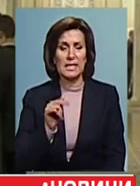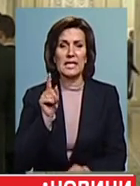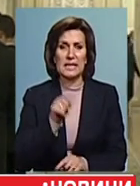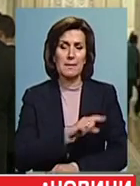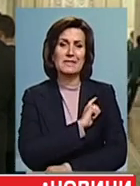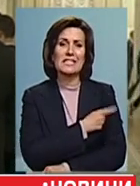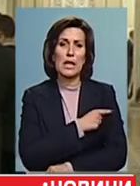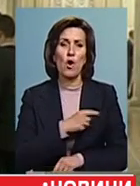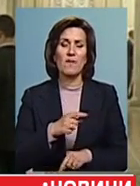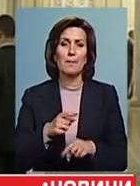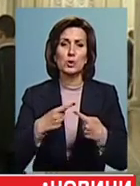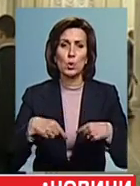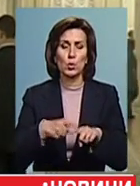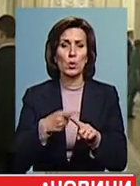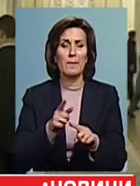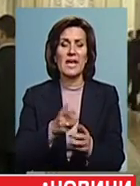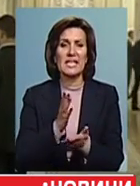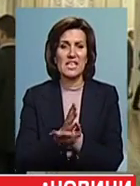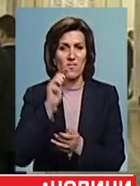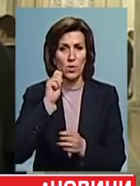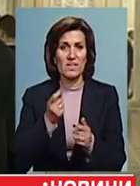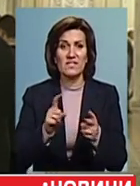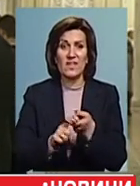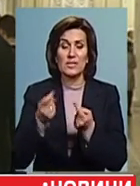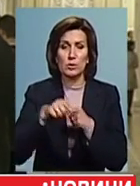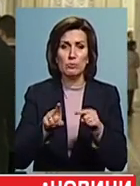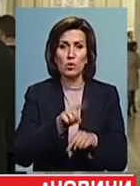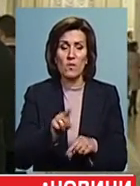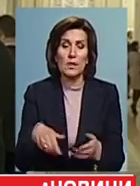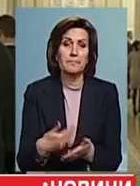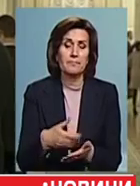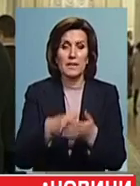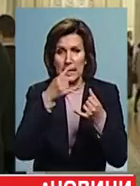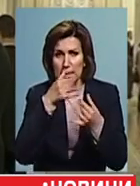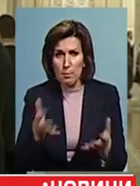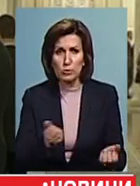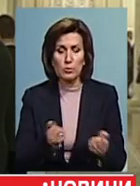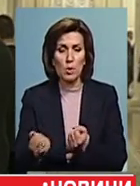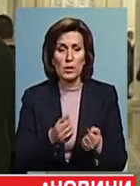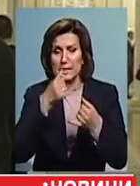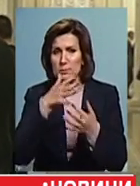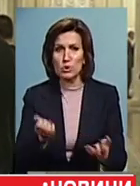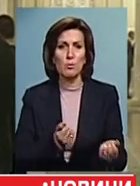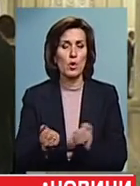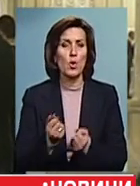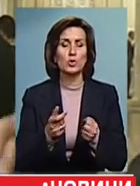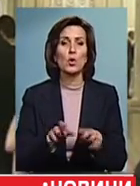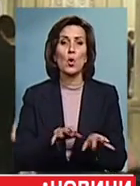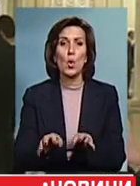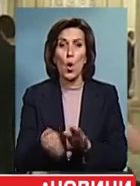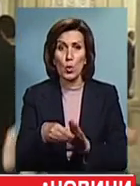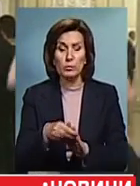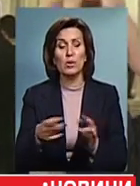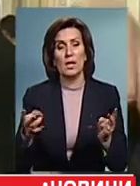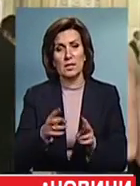тим силовим структурам, які є в Україні в зв'язку з тим, що вони буцімто не можуть боротися, не спроможні боротися з корупцією, тому